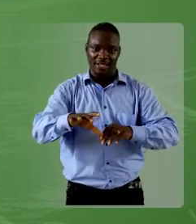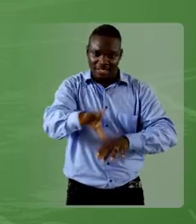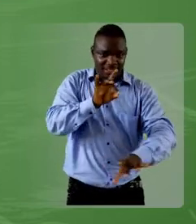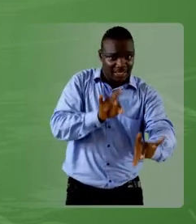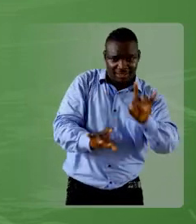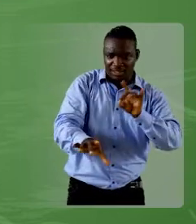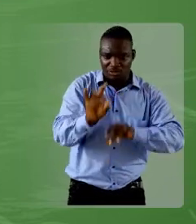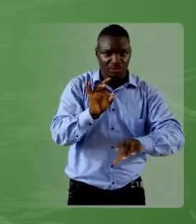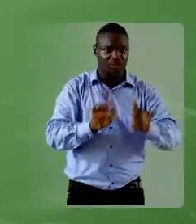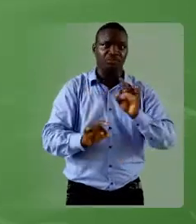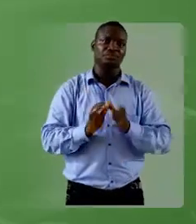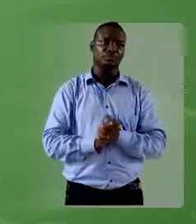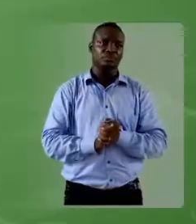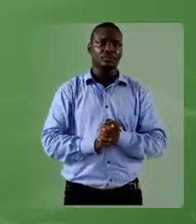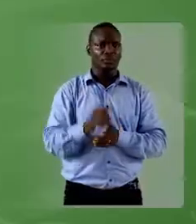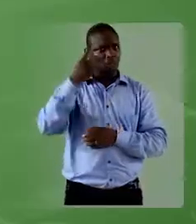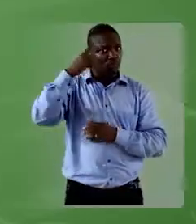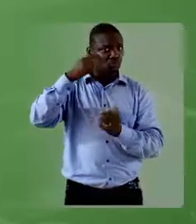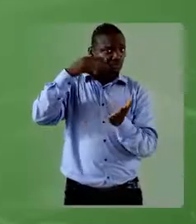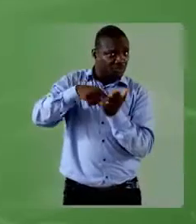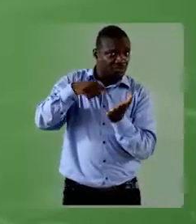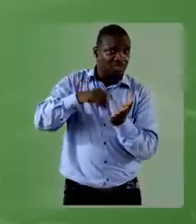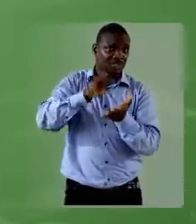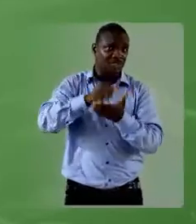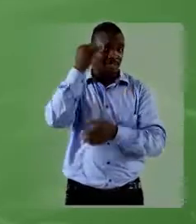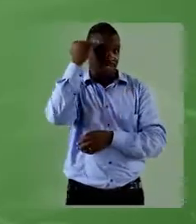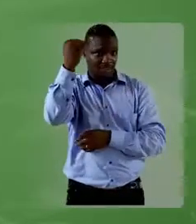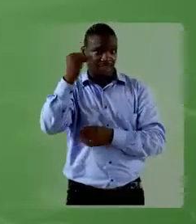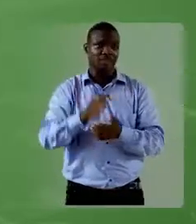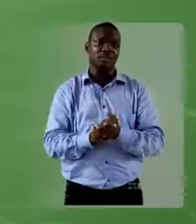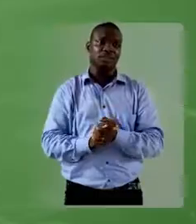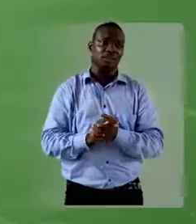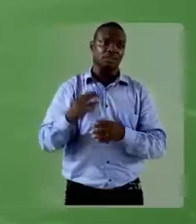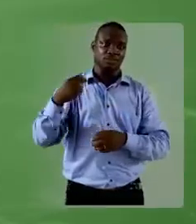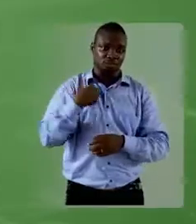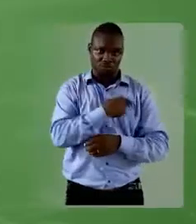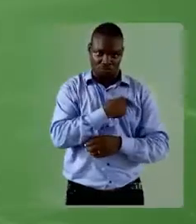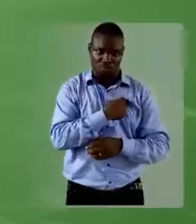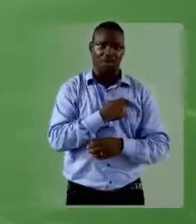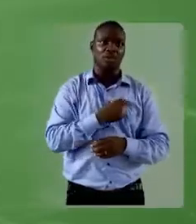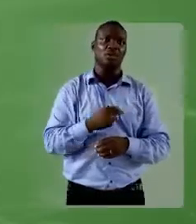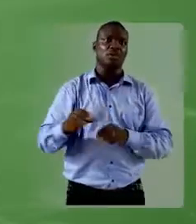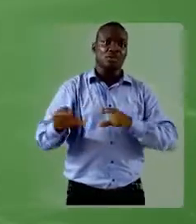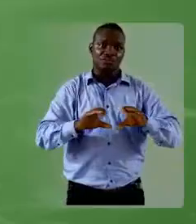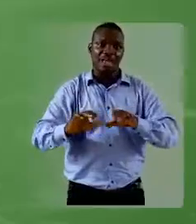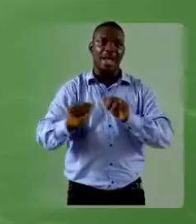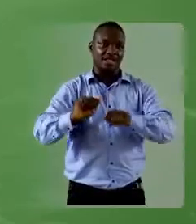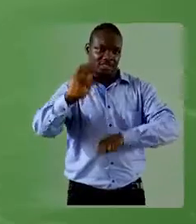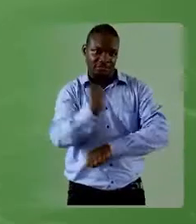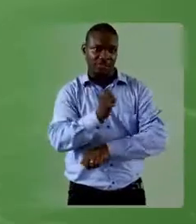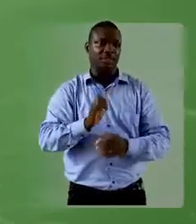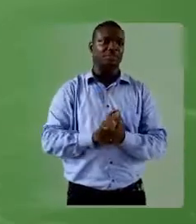d'extraction? Pour vérifier cette hypothèse, nous allons procéder par une